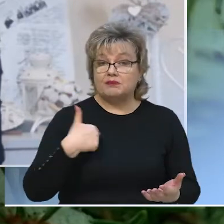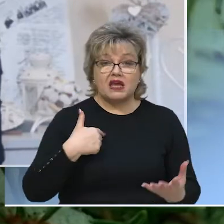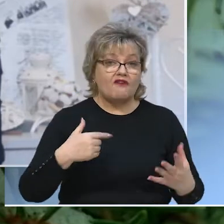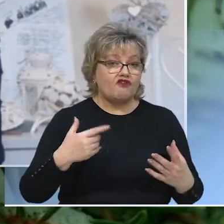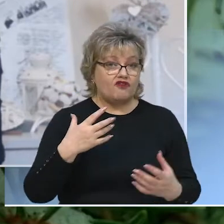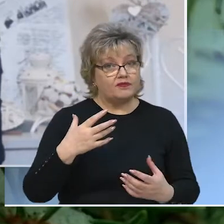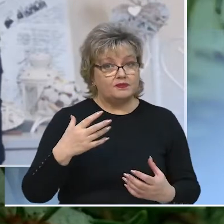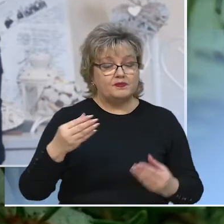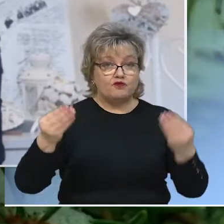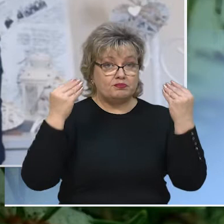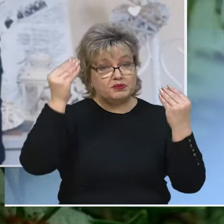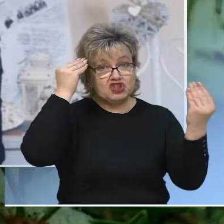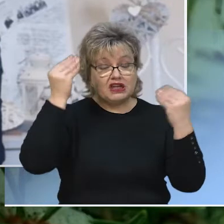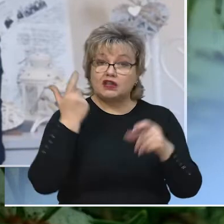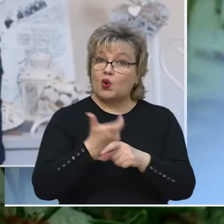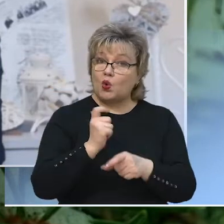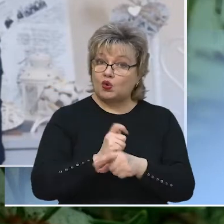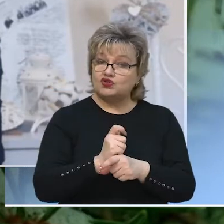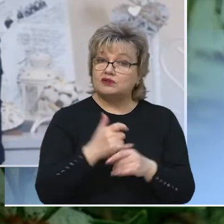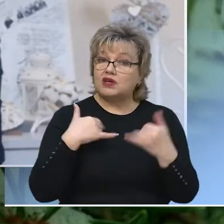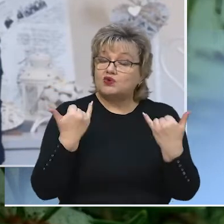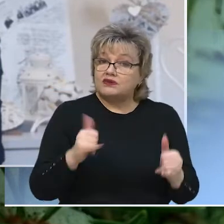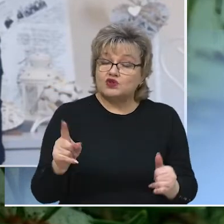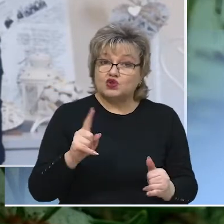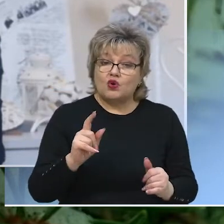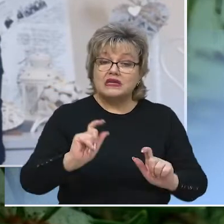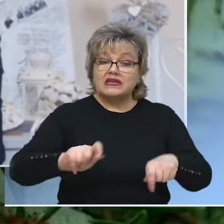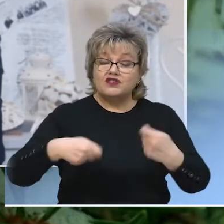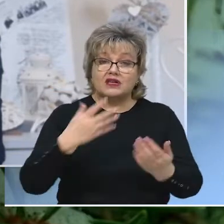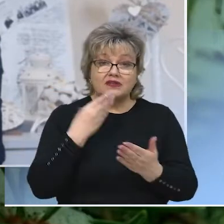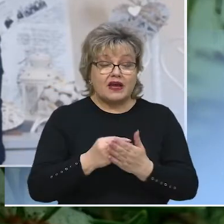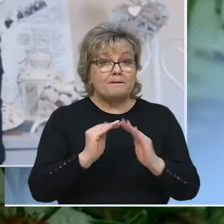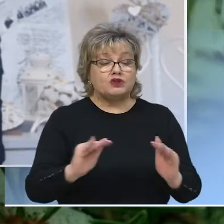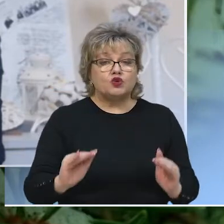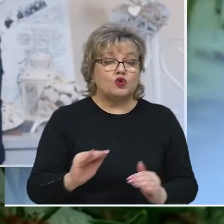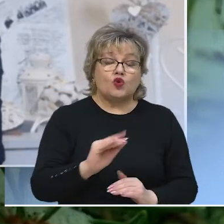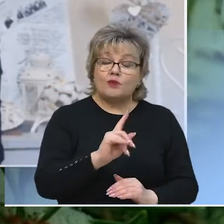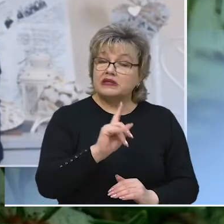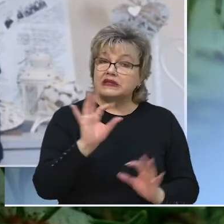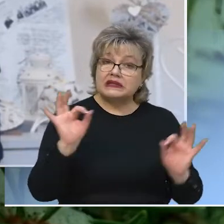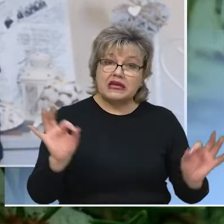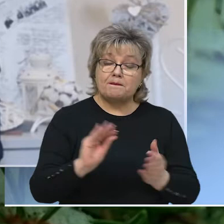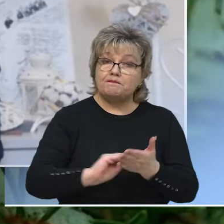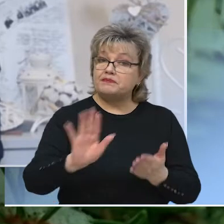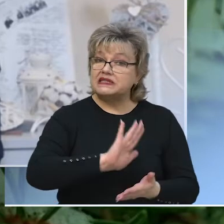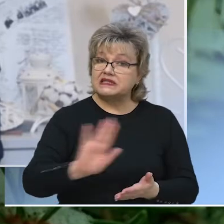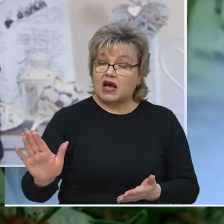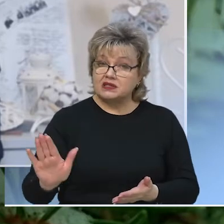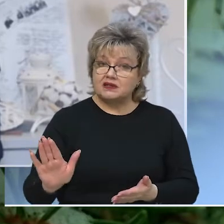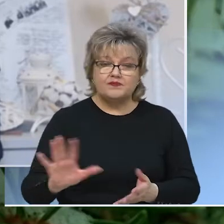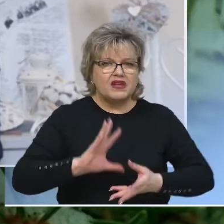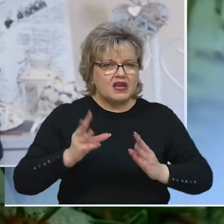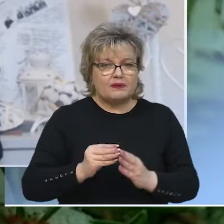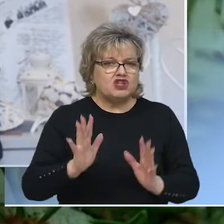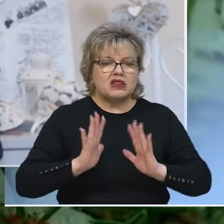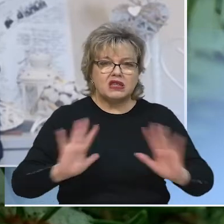меня впечатлила очень информация о том, что Александр Сергеевич Пушкин завещал своим потомкам ни в коем случае не писать